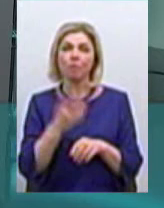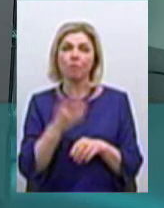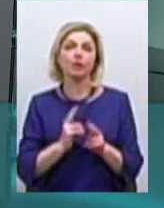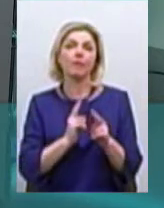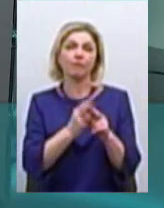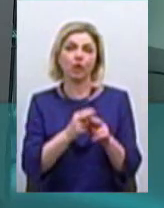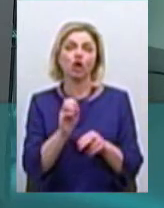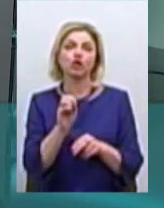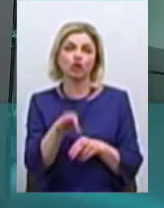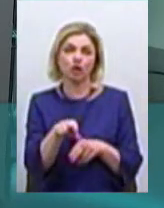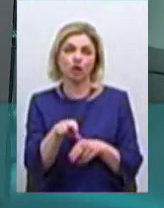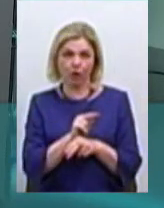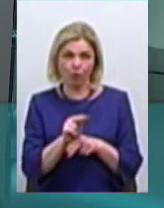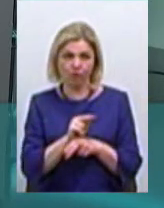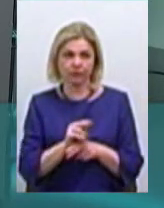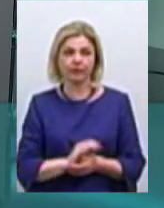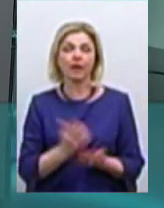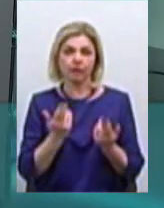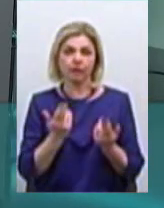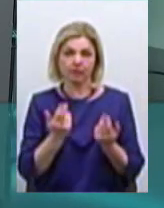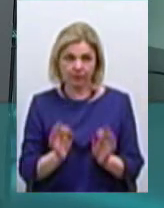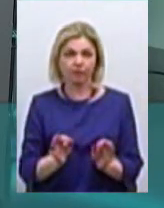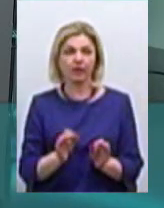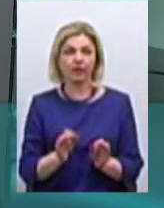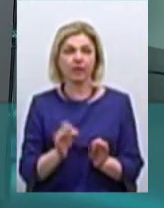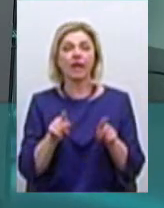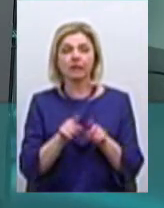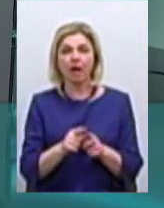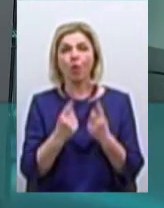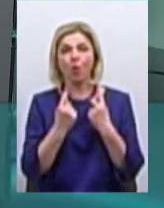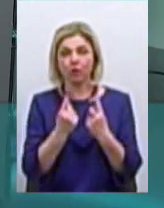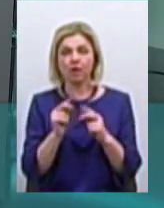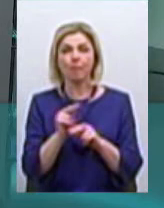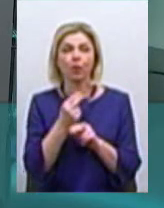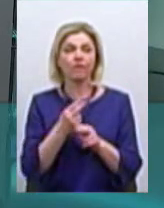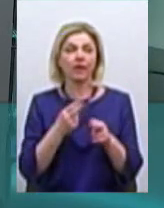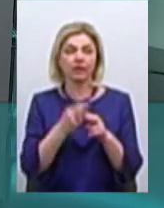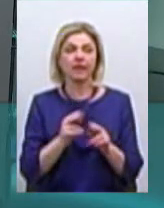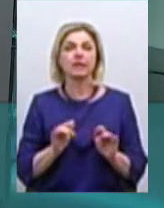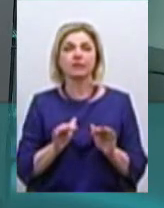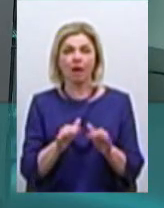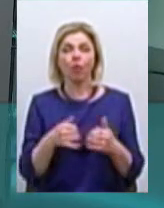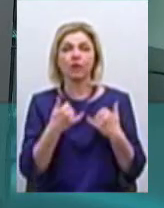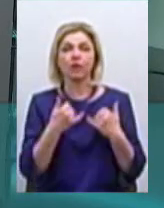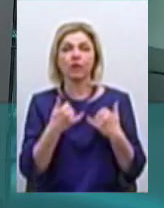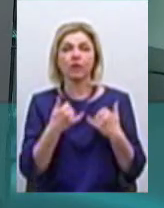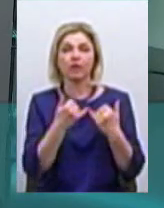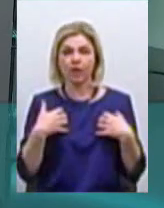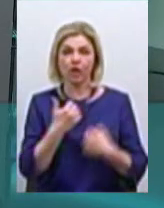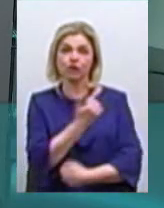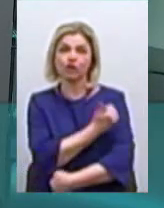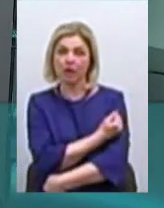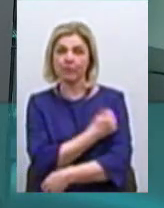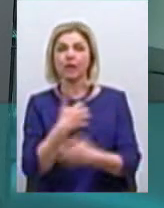да, так? Так, її легше попередити. І таким одним із профілактичних заходів для тварин – це є щеплення